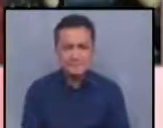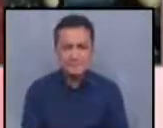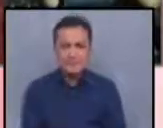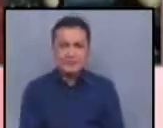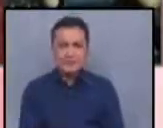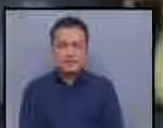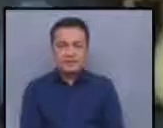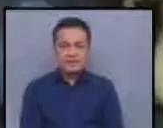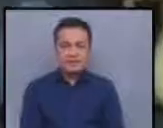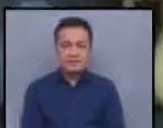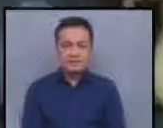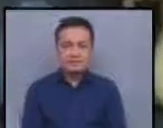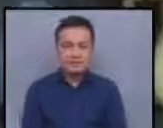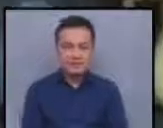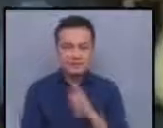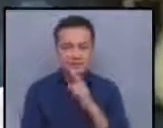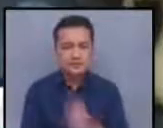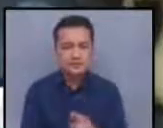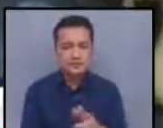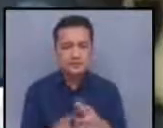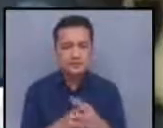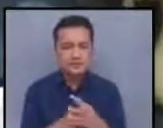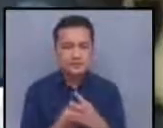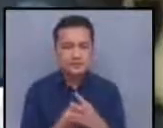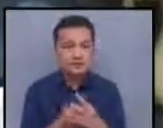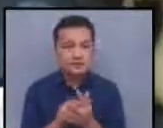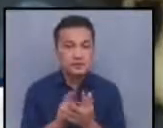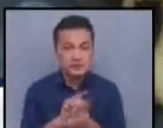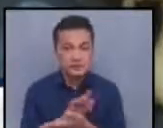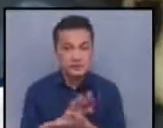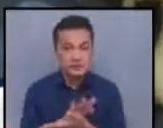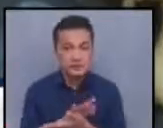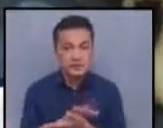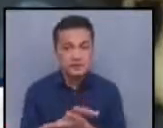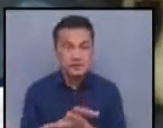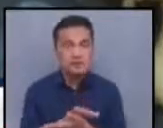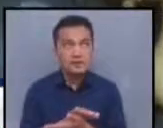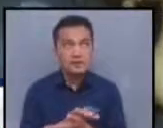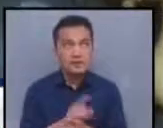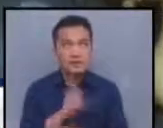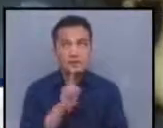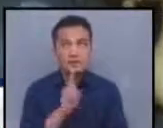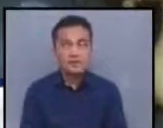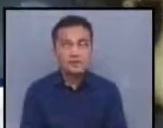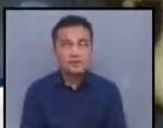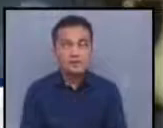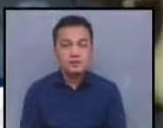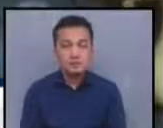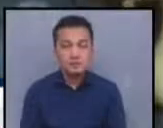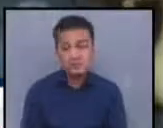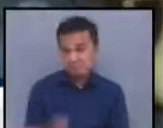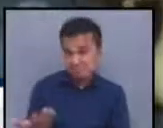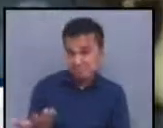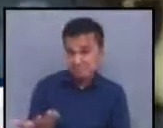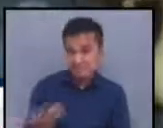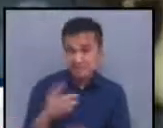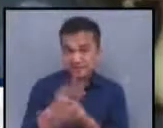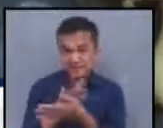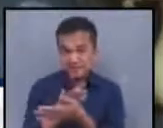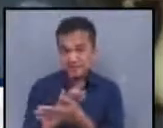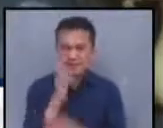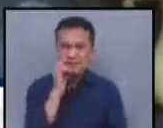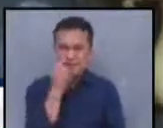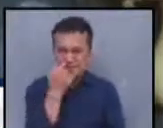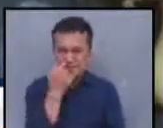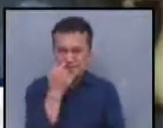Actually, nag-start to nung pandemic. Talagang ano, di ba syempre pandemic, so bored lahat ng tao,